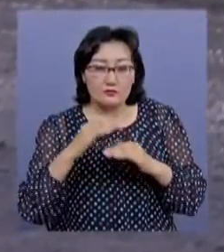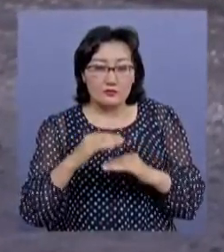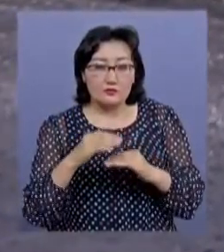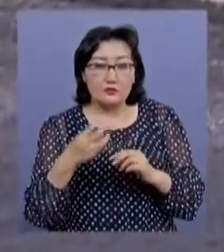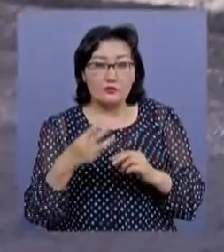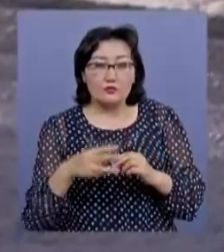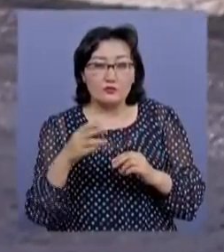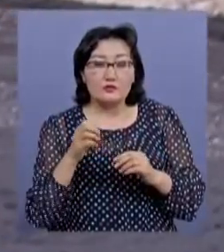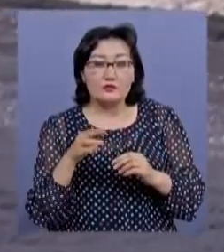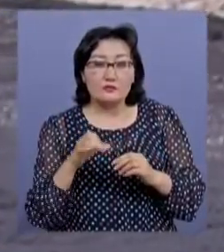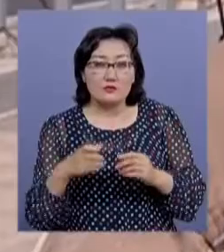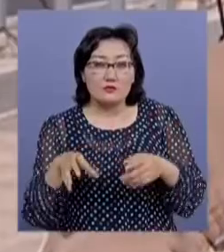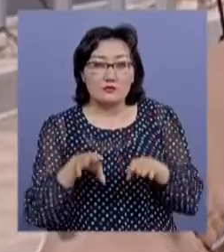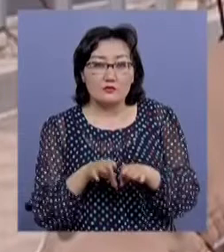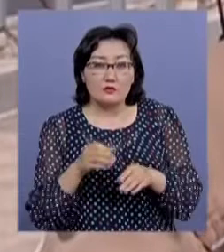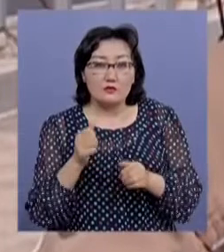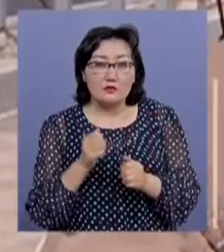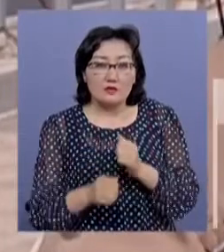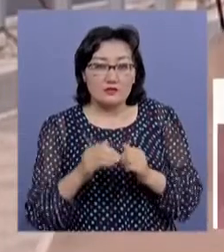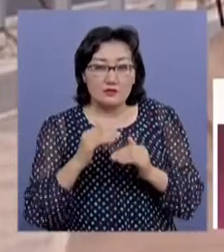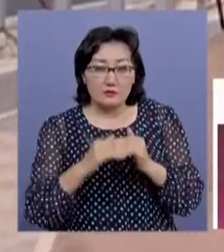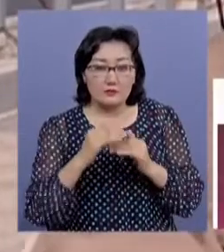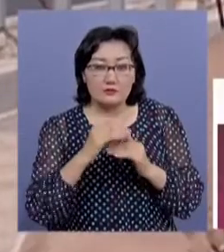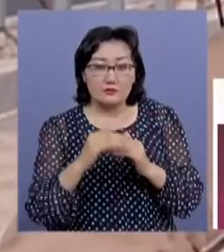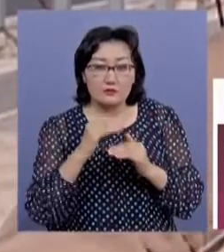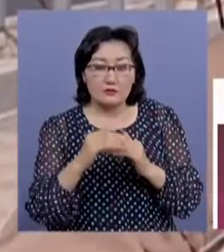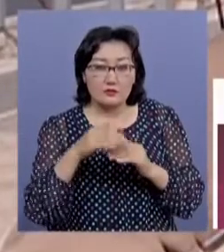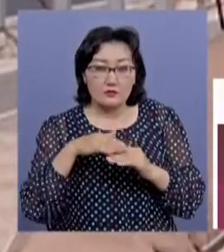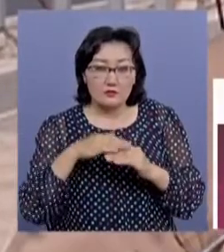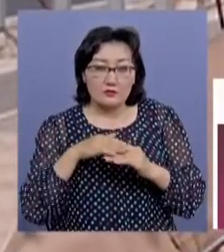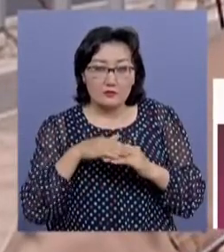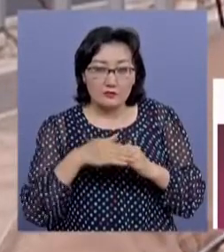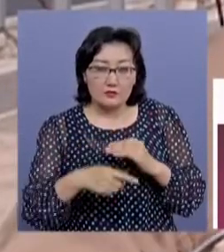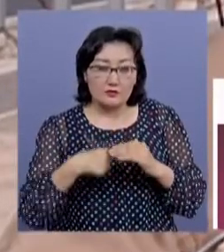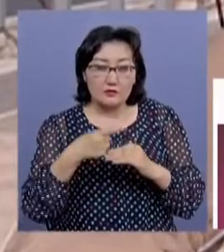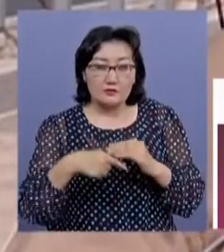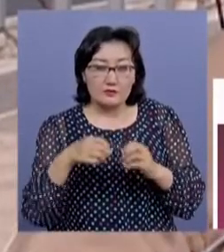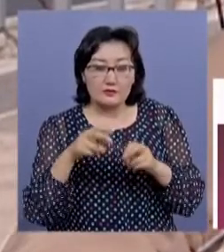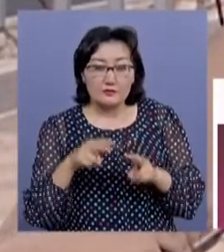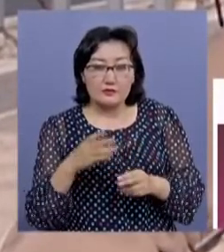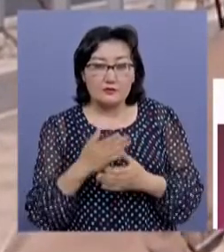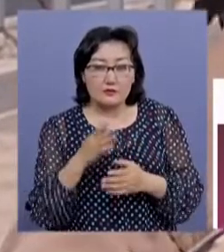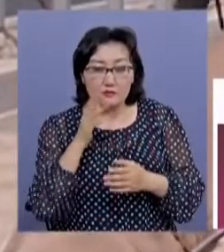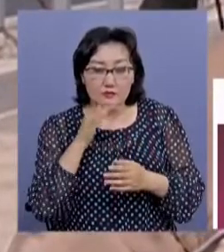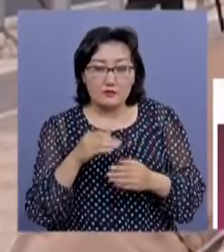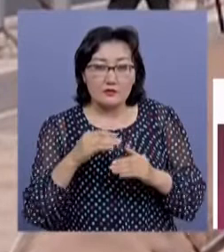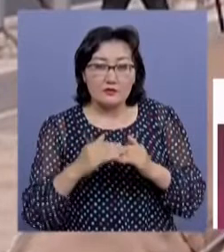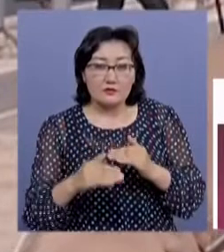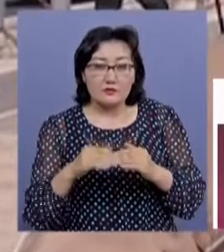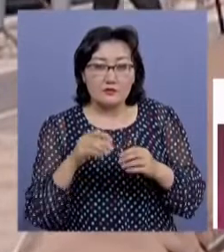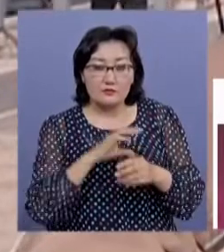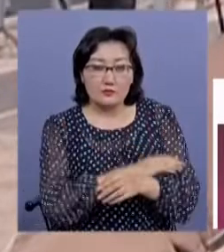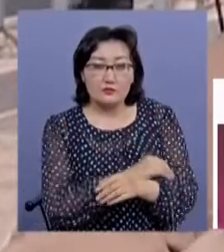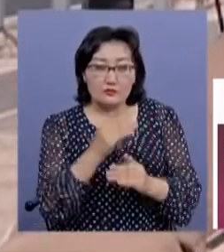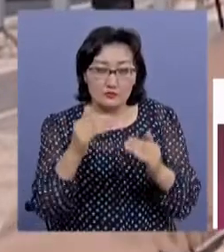33 сантиметрді құрайды. Каждый қабатты мысалы катоктармен специально катать етіп, өзінің уақытысы бар, асфальттың температурасы түскен